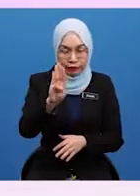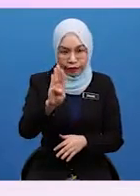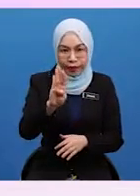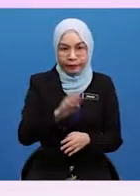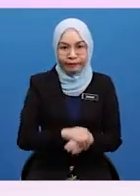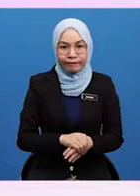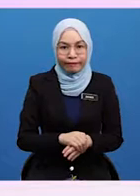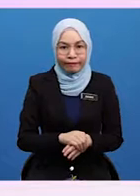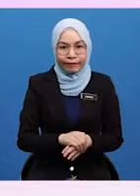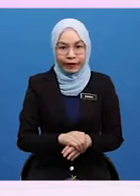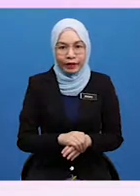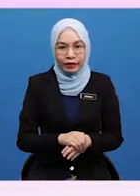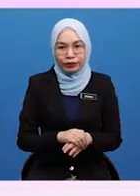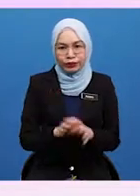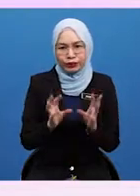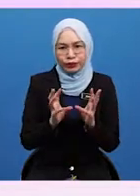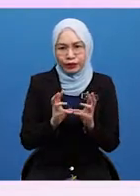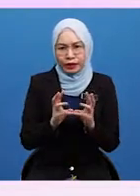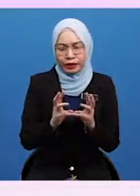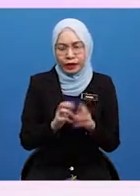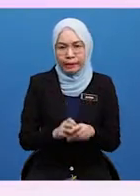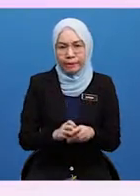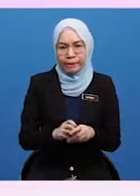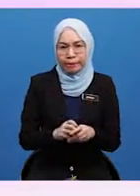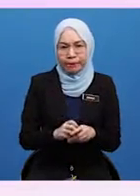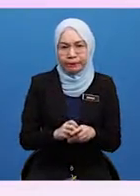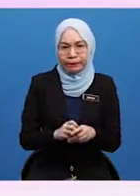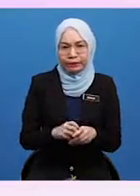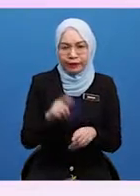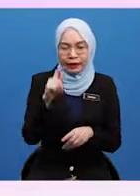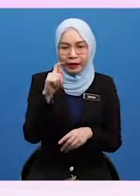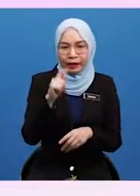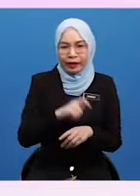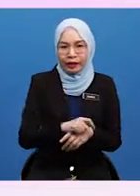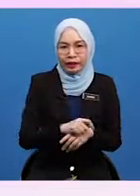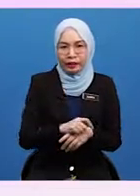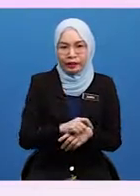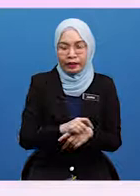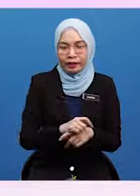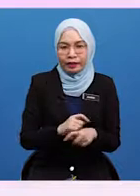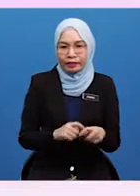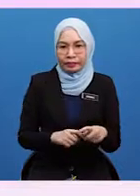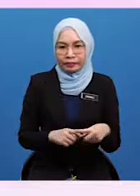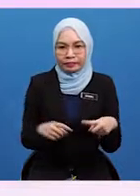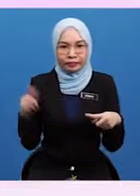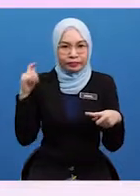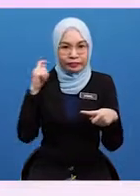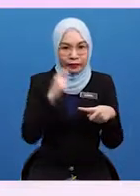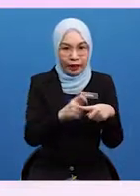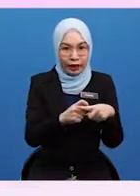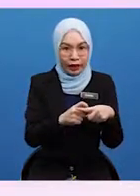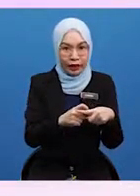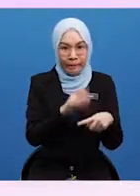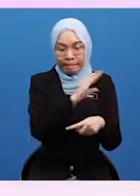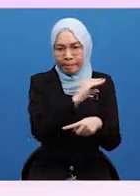WeChat WhatsApp daily gram dan permainan Maya sama yo Hai cuma